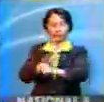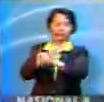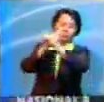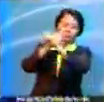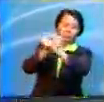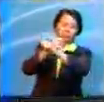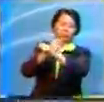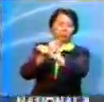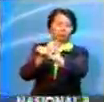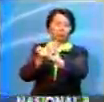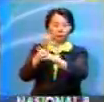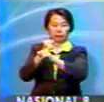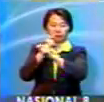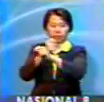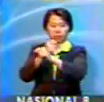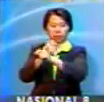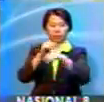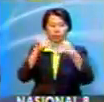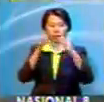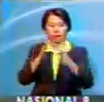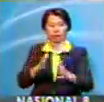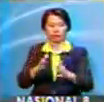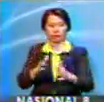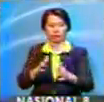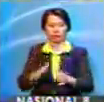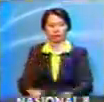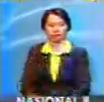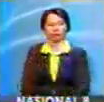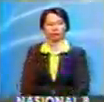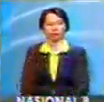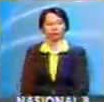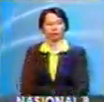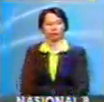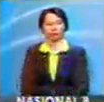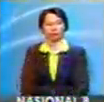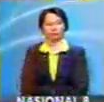mempertahankan cara permainan. Tok Gajah